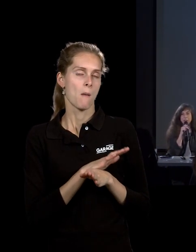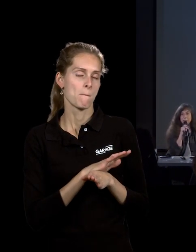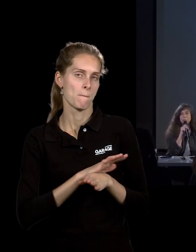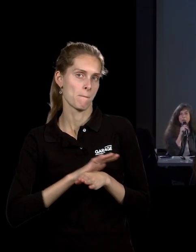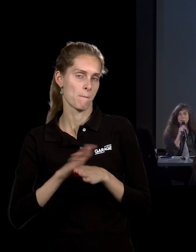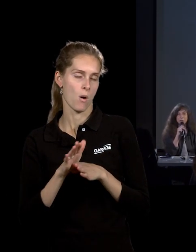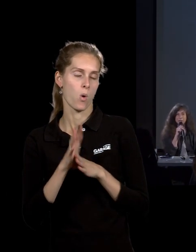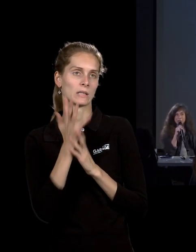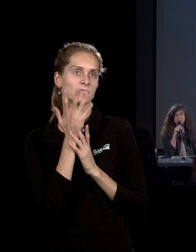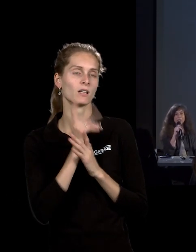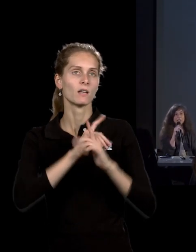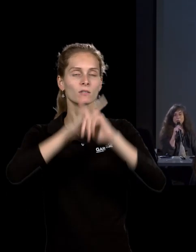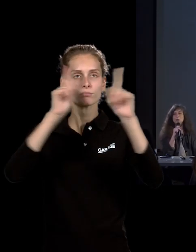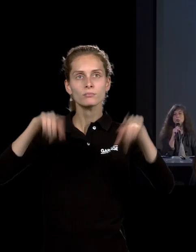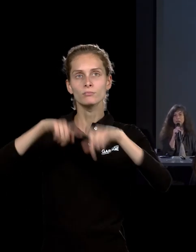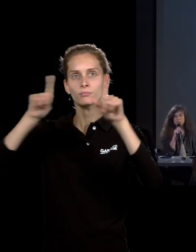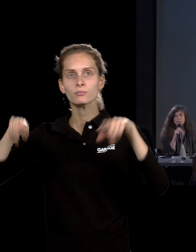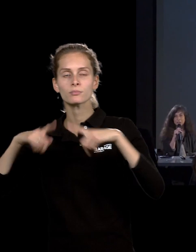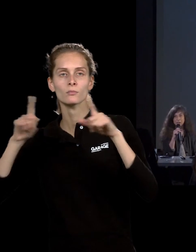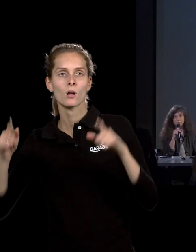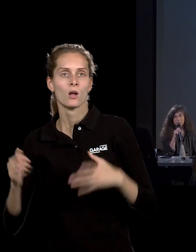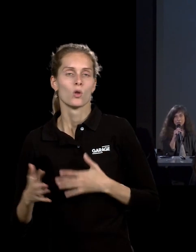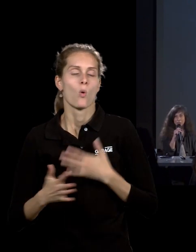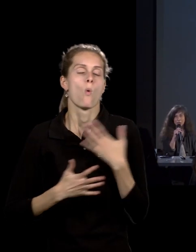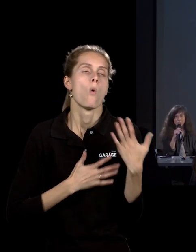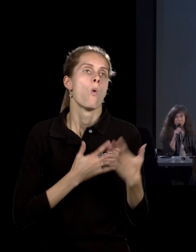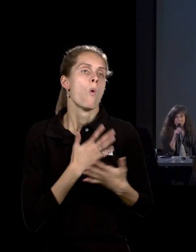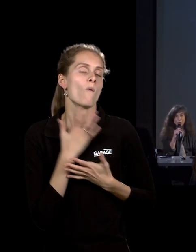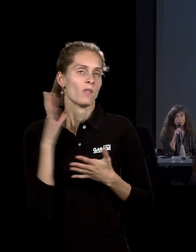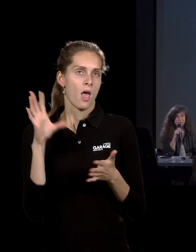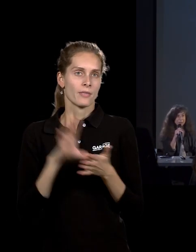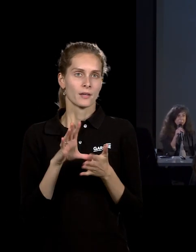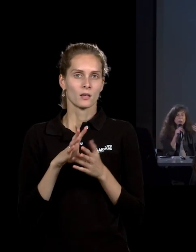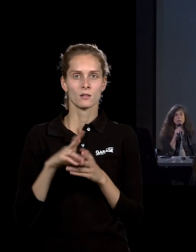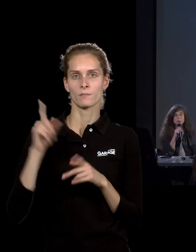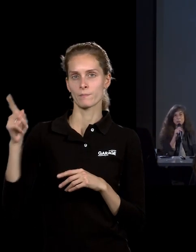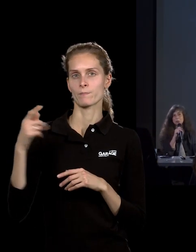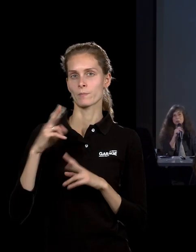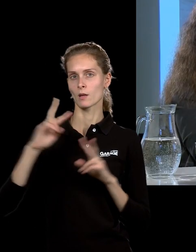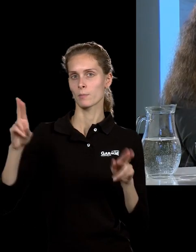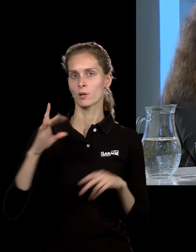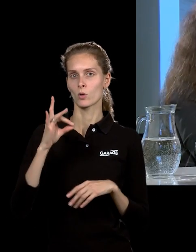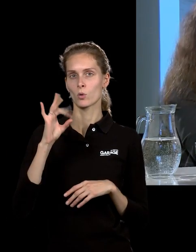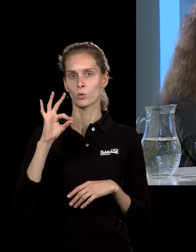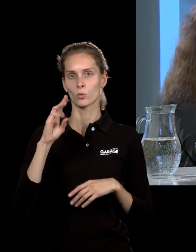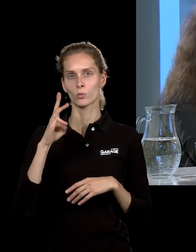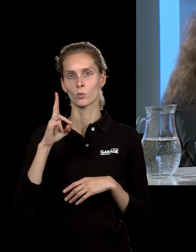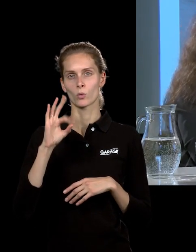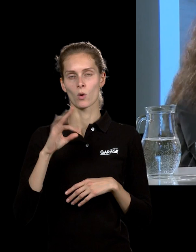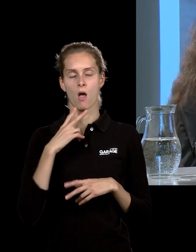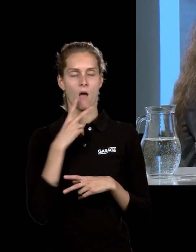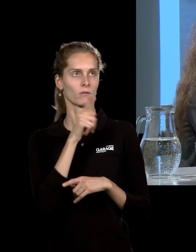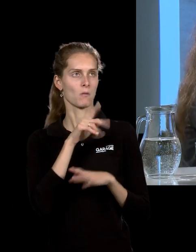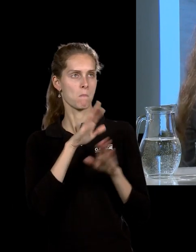цветовые поля, наполненные бесконечной духовной энергетикой, как у Ротко. А здесь просто ничего, просто пустое, просто